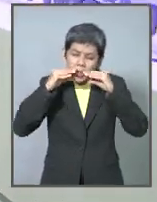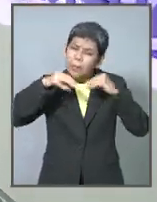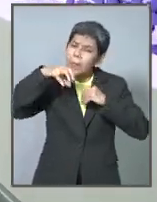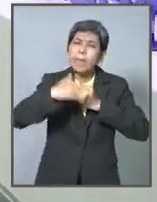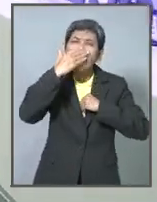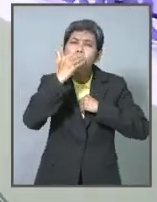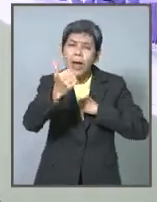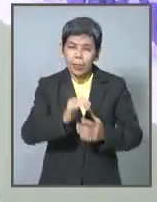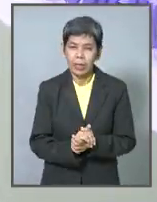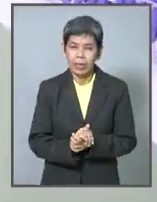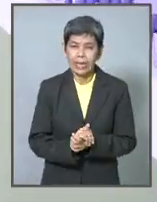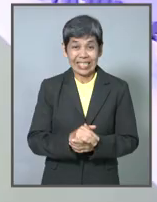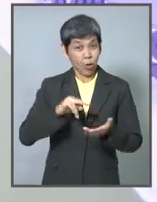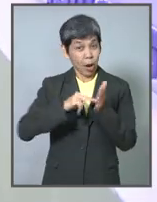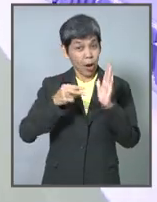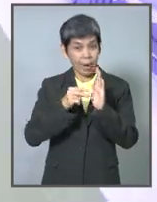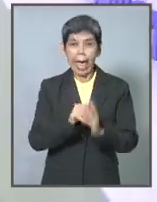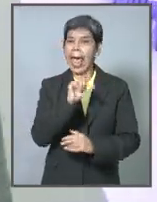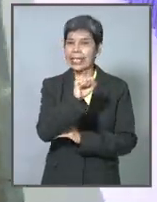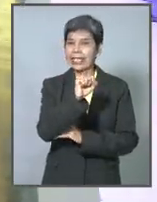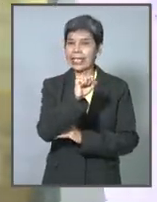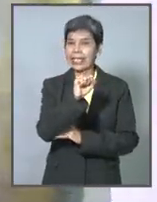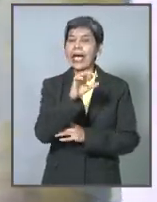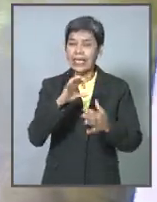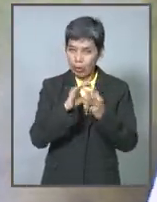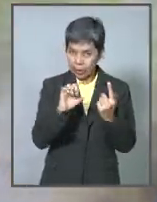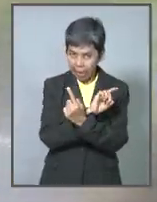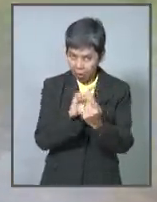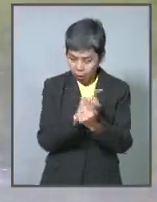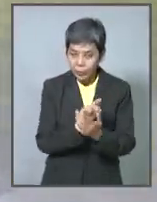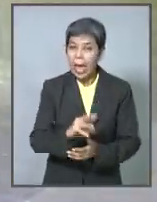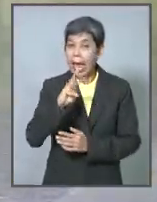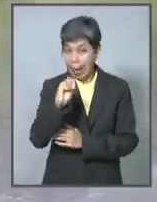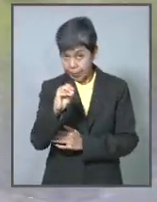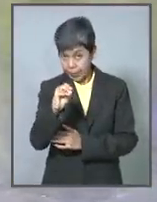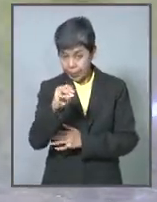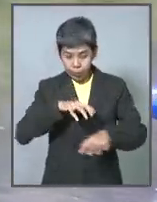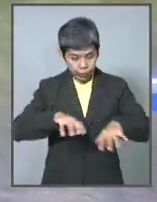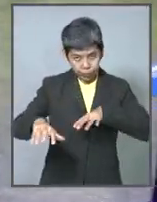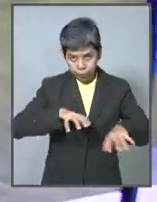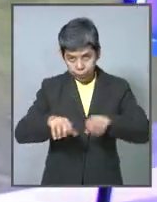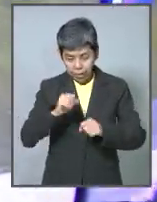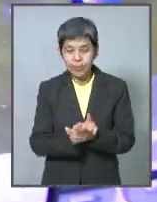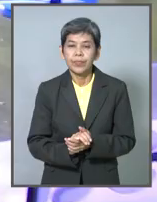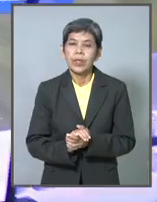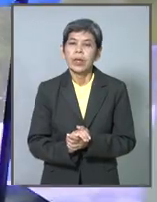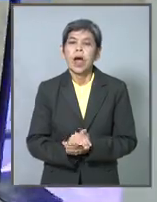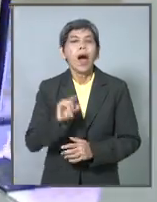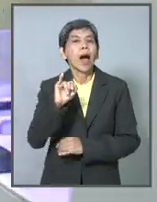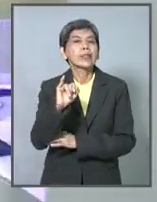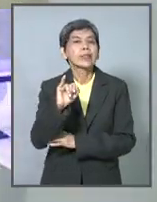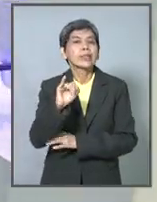ะ Smile City เนี่ยตัว S ก็คือ Social Service ตัว M ก็คือ Management Information ตัว I